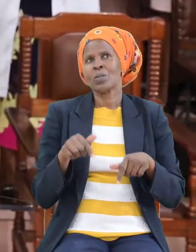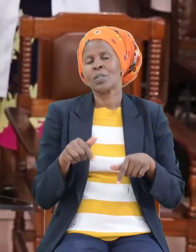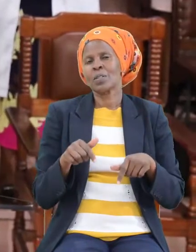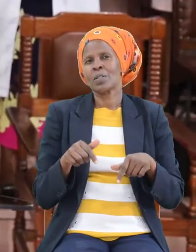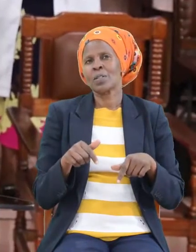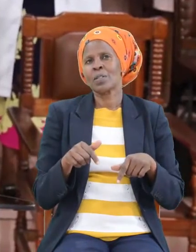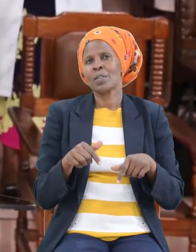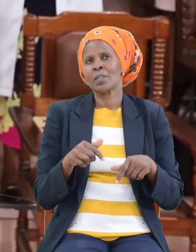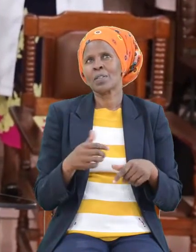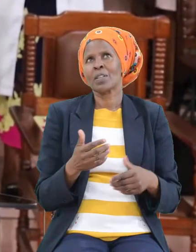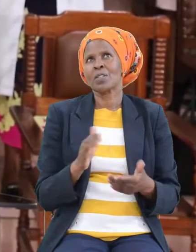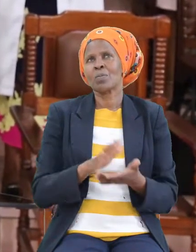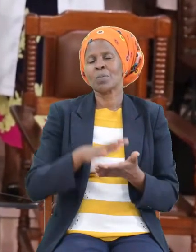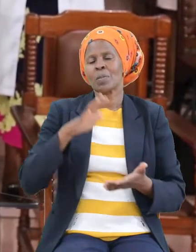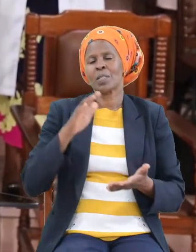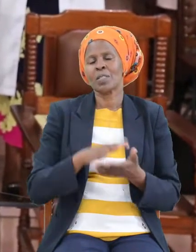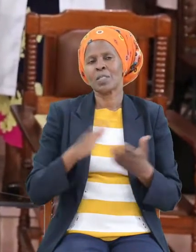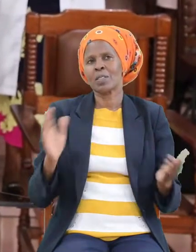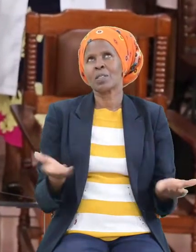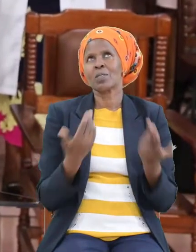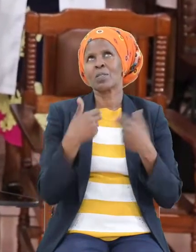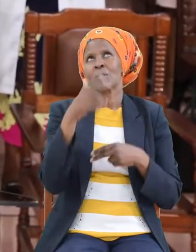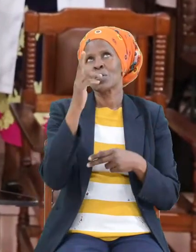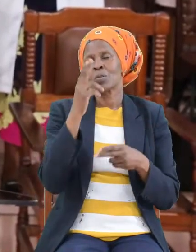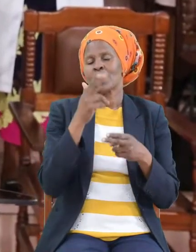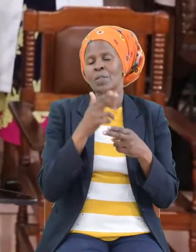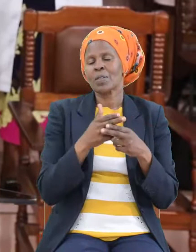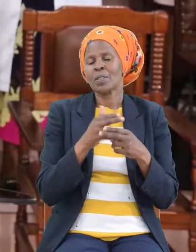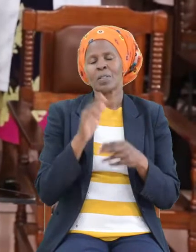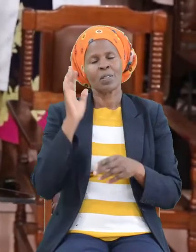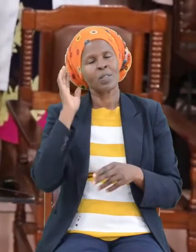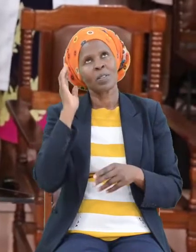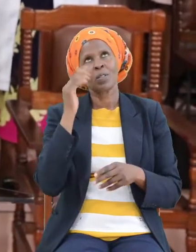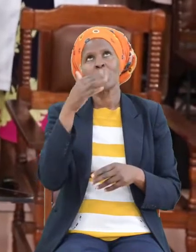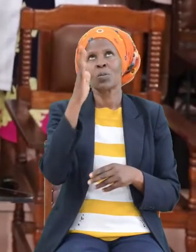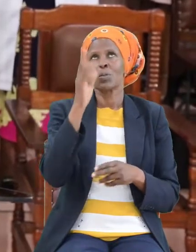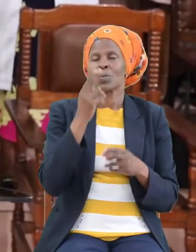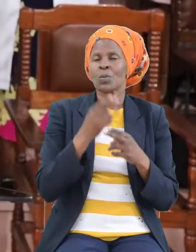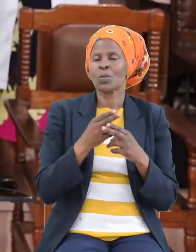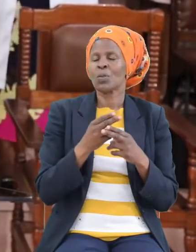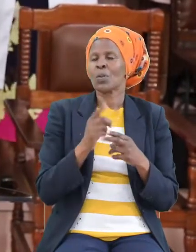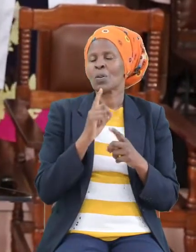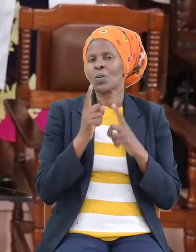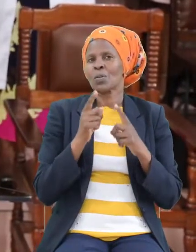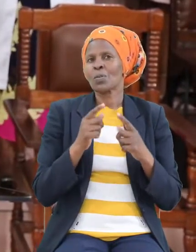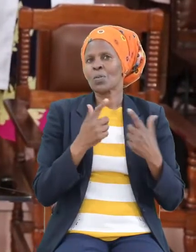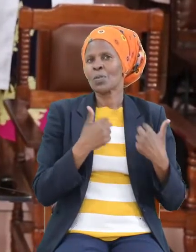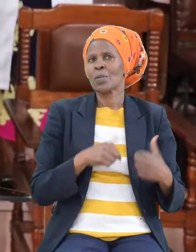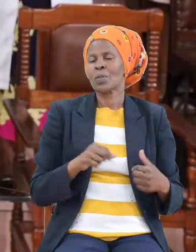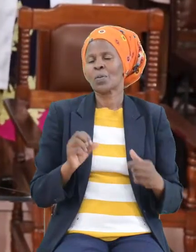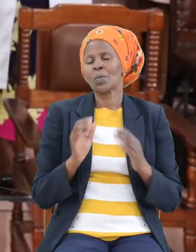leo. Kaeza kukusifu na kulinua jina lako na pia kusikiliza ukinena na roho zetu. Tunaomba